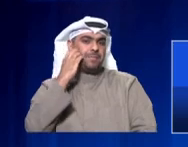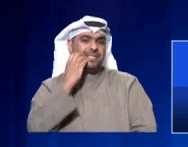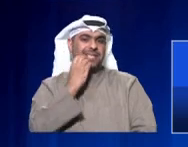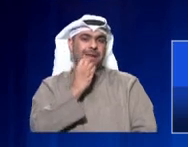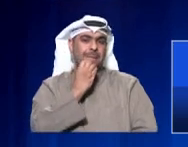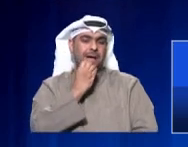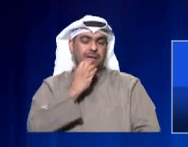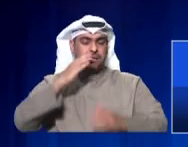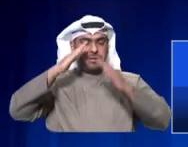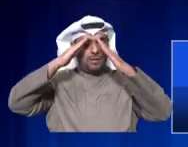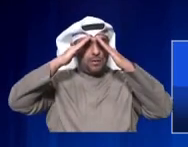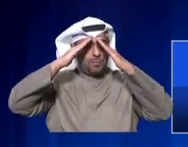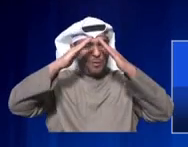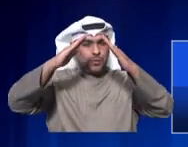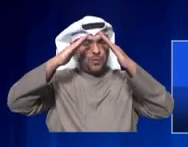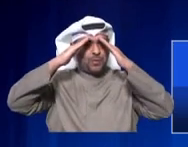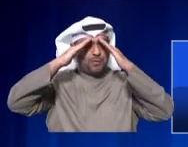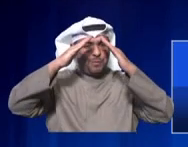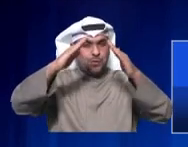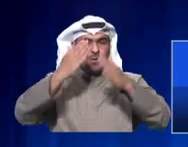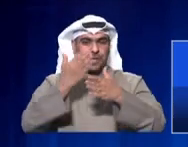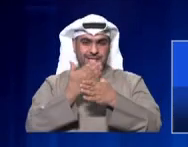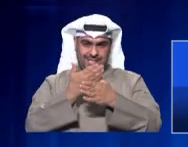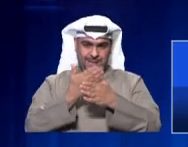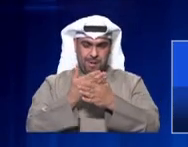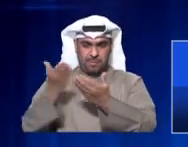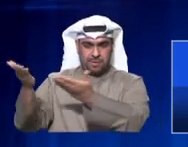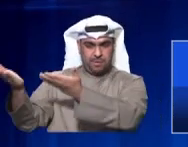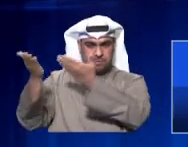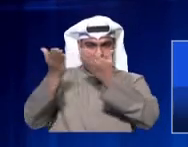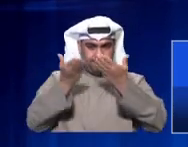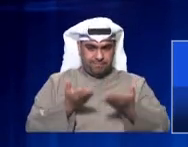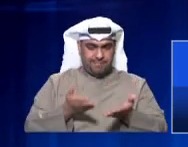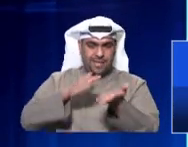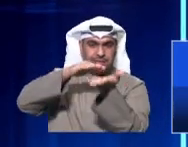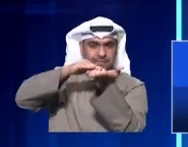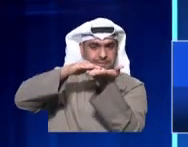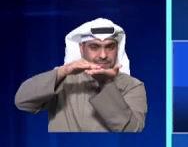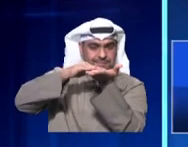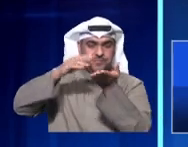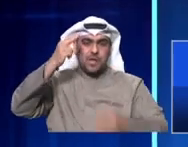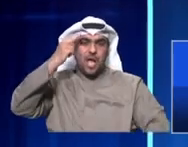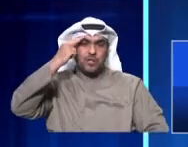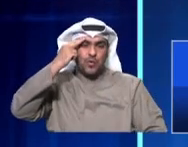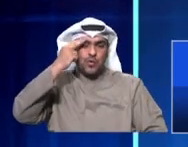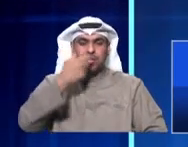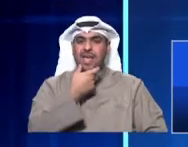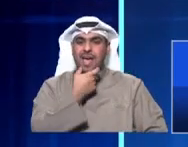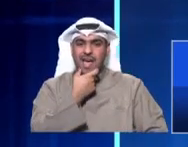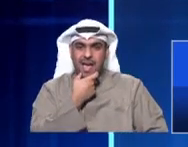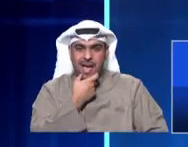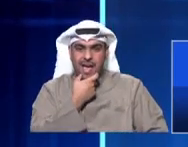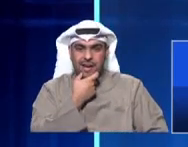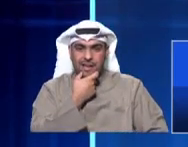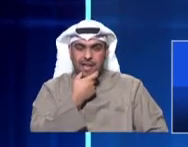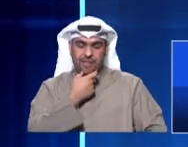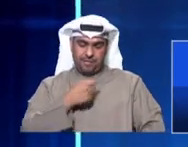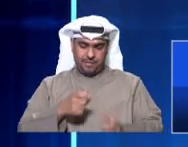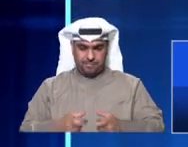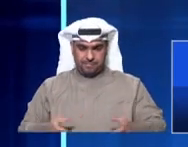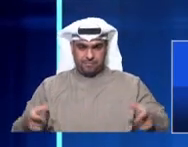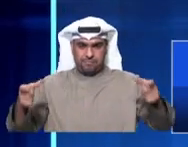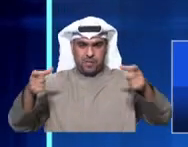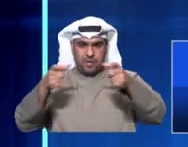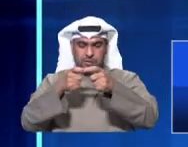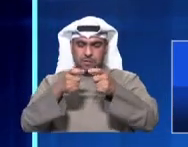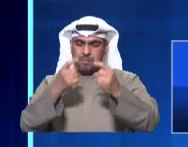العزيز آل سعود ولي العهد نائب رئيس مجلس الوزراء ووزير الدفاع في المملكة العربية السعودية الشقيقة. أعرب